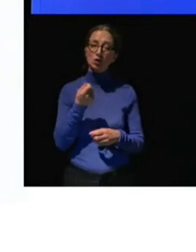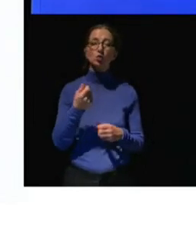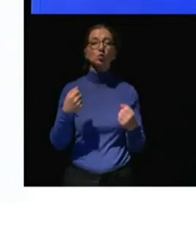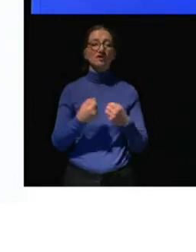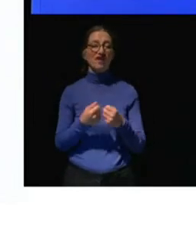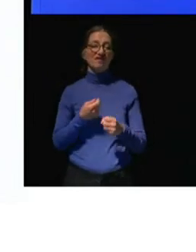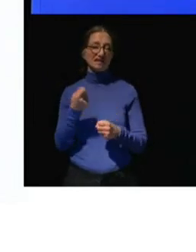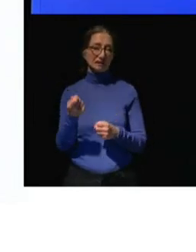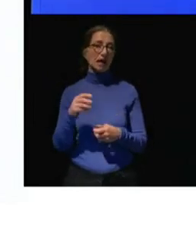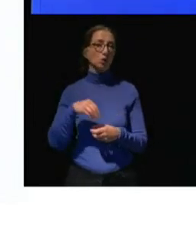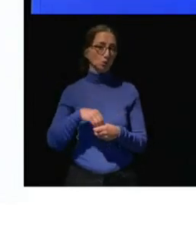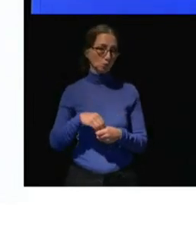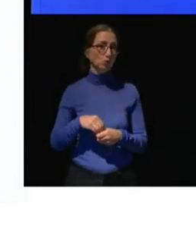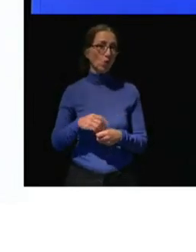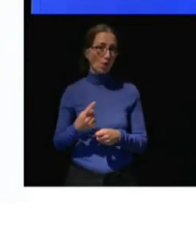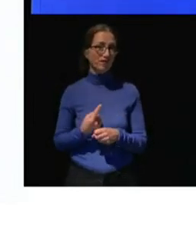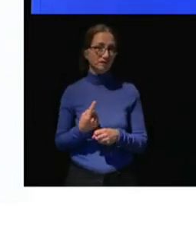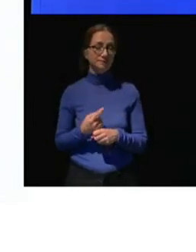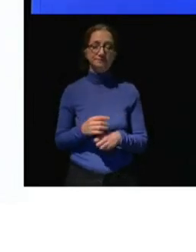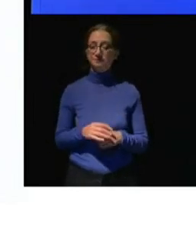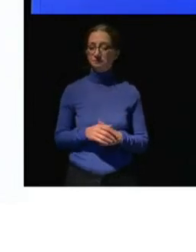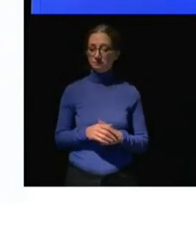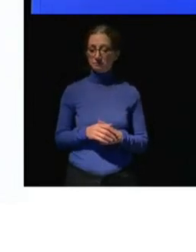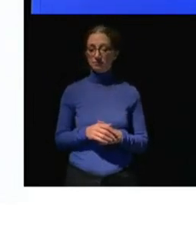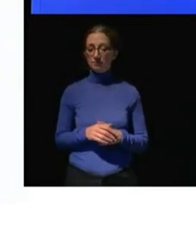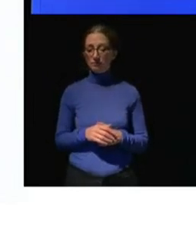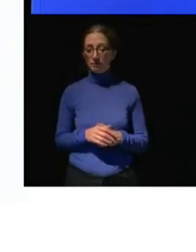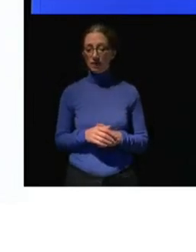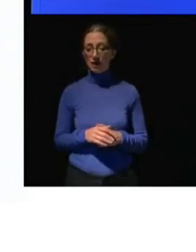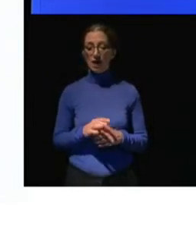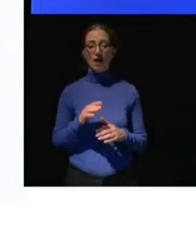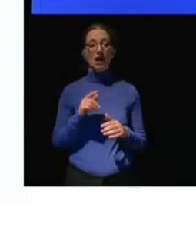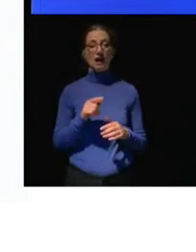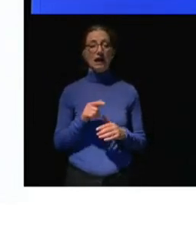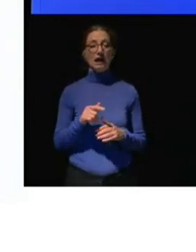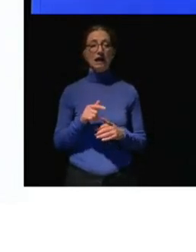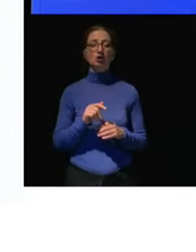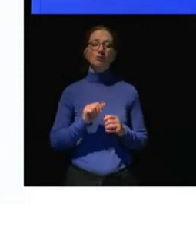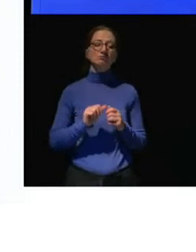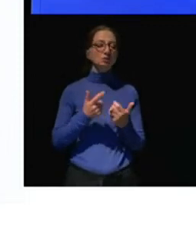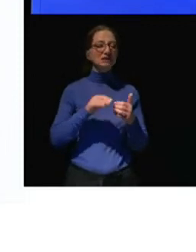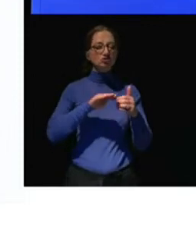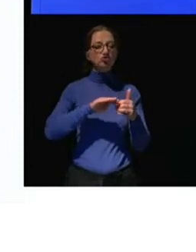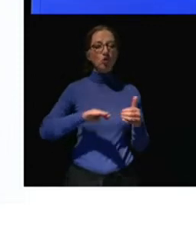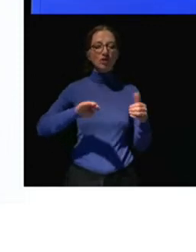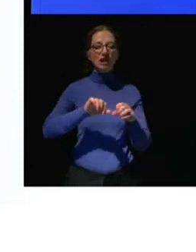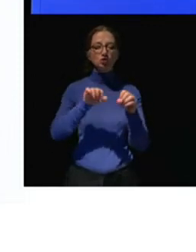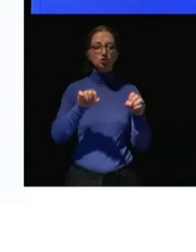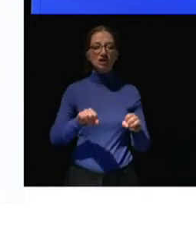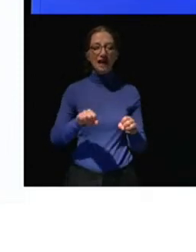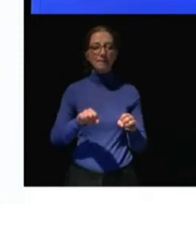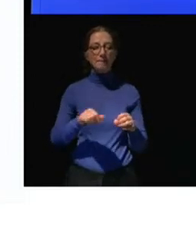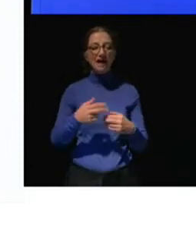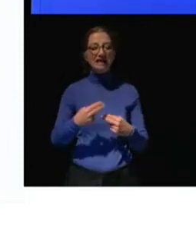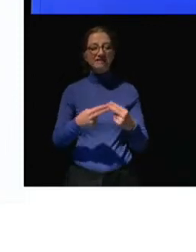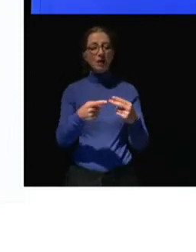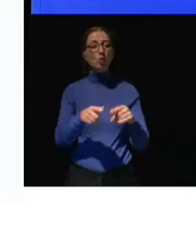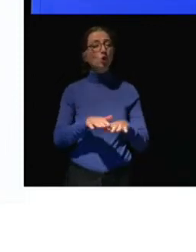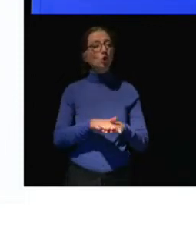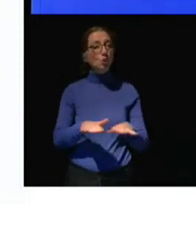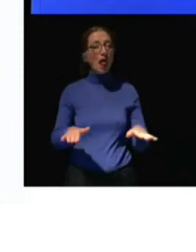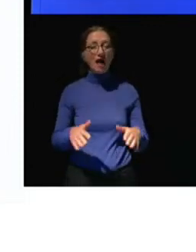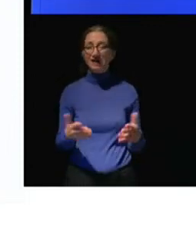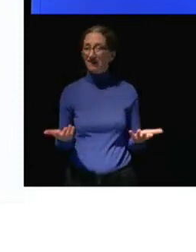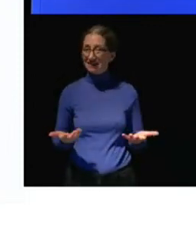Unfallversicherungen inkludiert. Die Grundlage für die Entwicklung dieser Sondersysteme in allen fünf